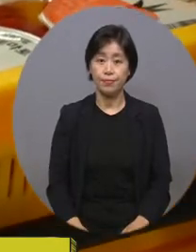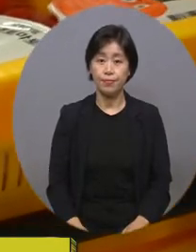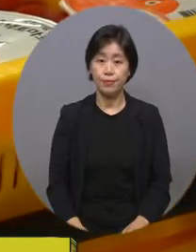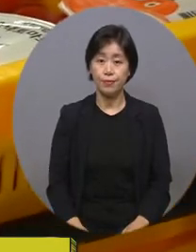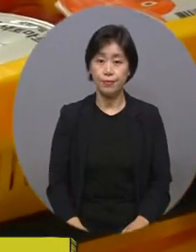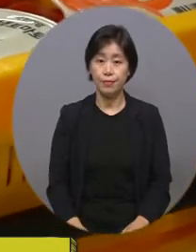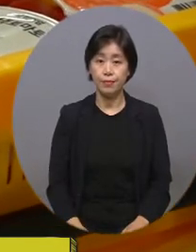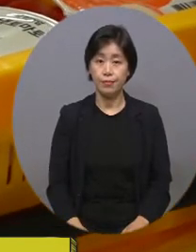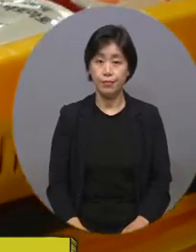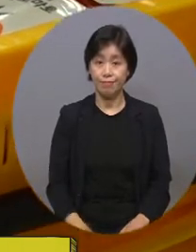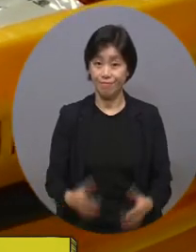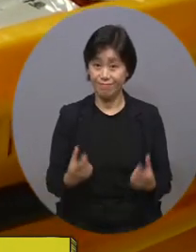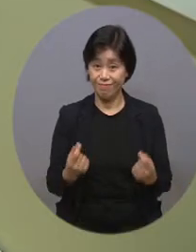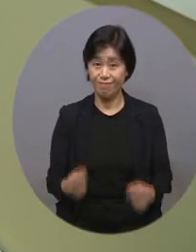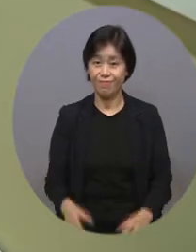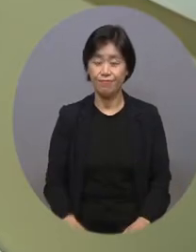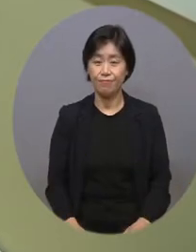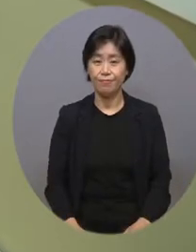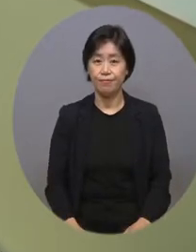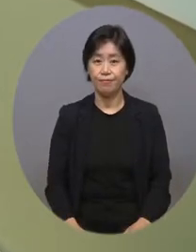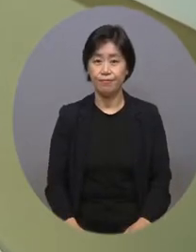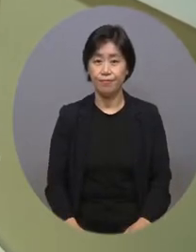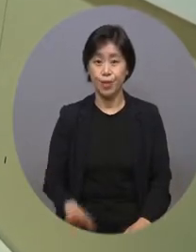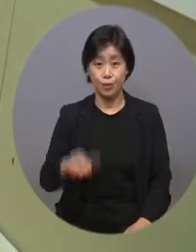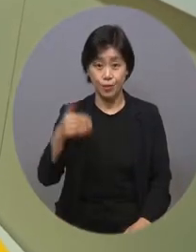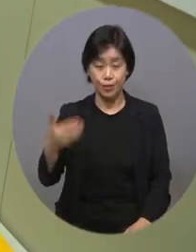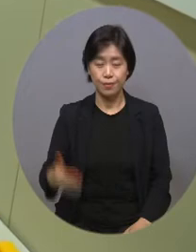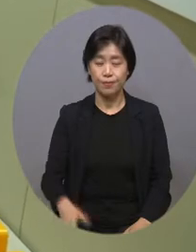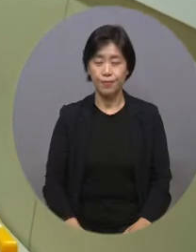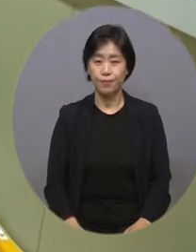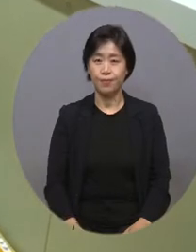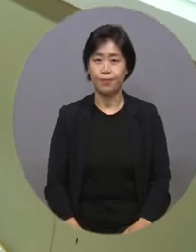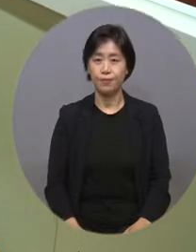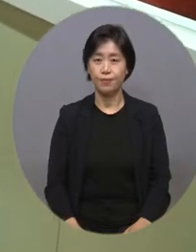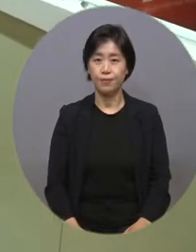이렇게 하는 거 맞나요? 네. 네. 그리고?